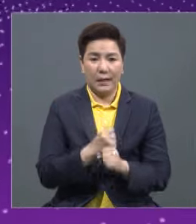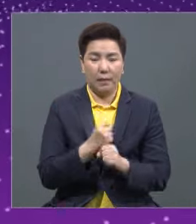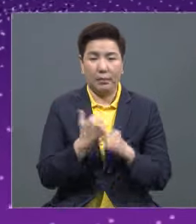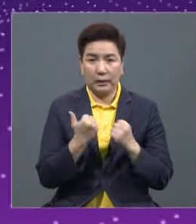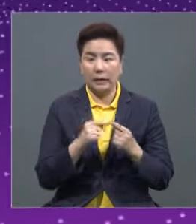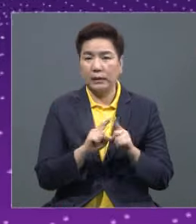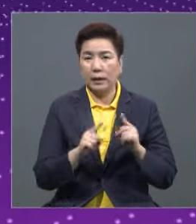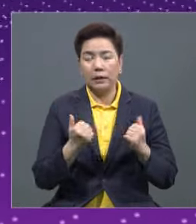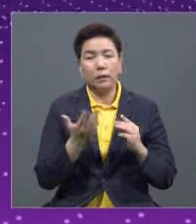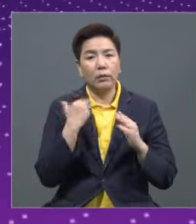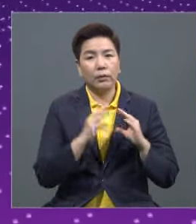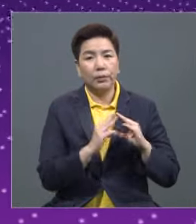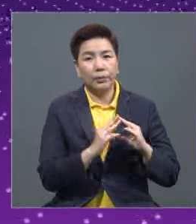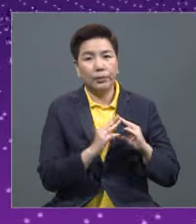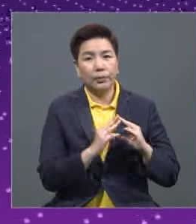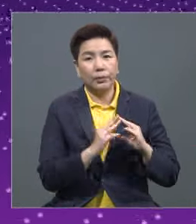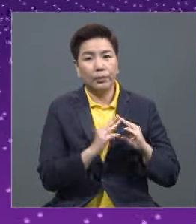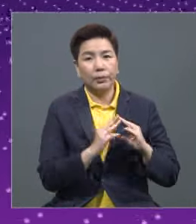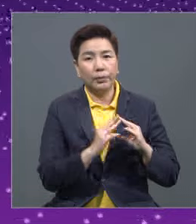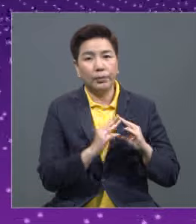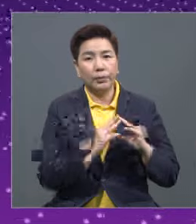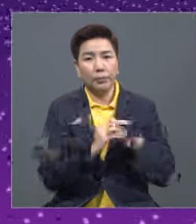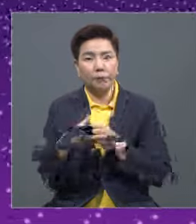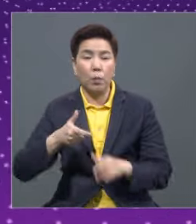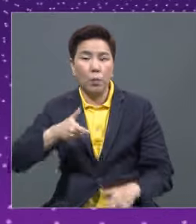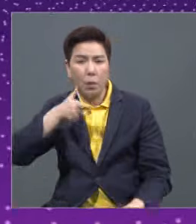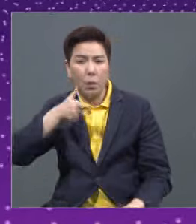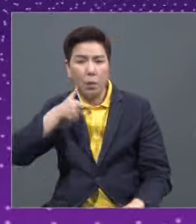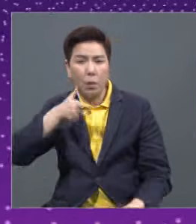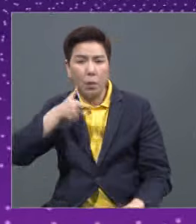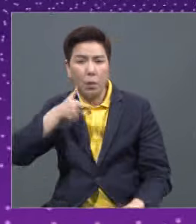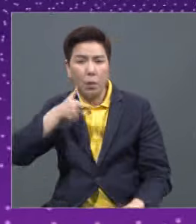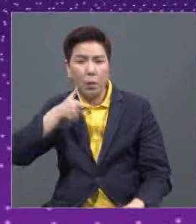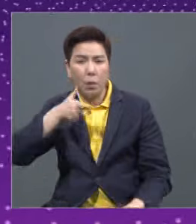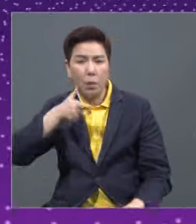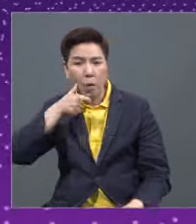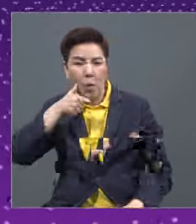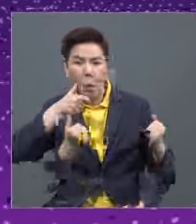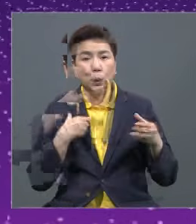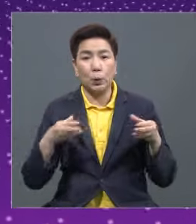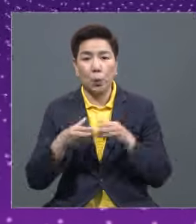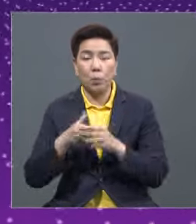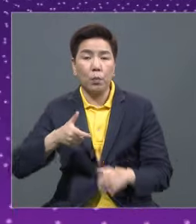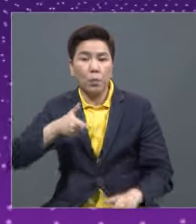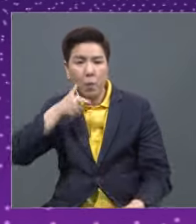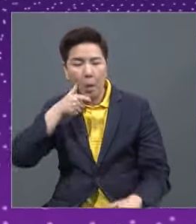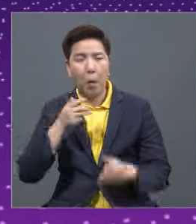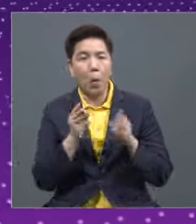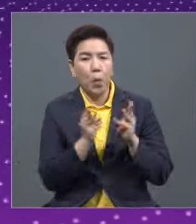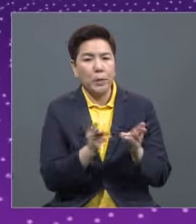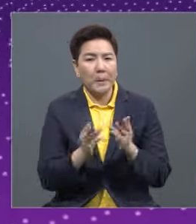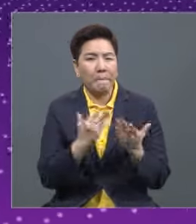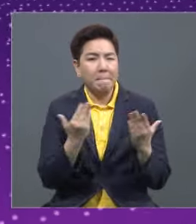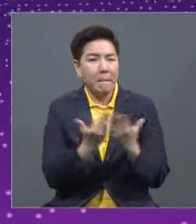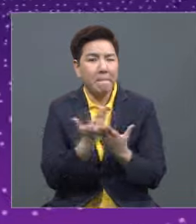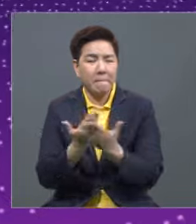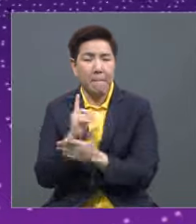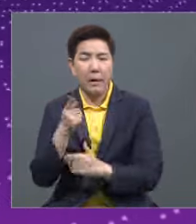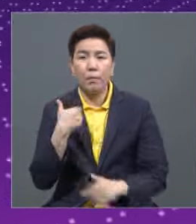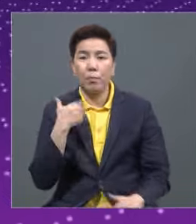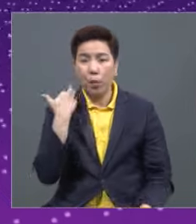นะแต่มันก็หายไปเพราะเดี๋ยวเก็เปลี่ยน Centerเขาก็เปลี่ยนรูปแบบไปเรื่อยๆจาก